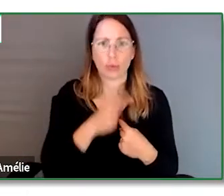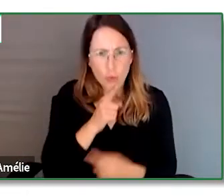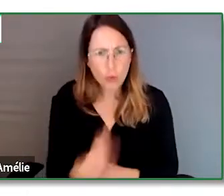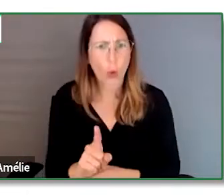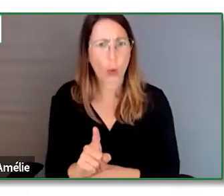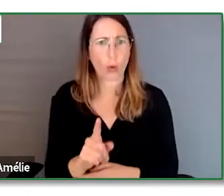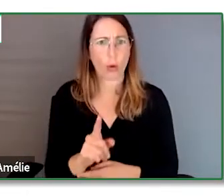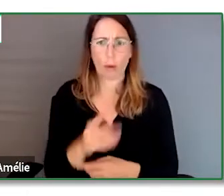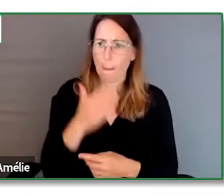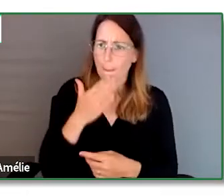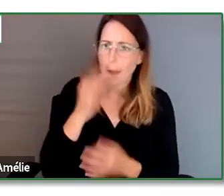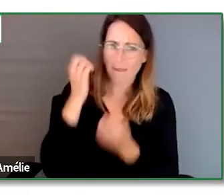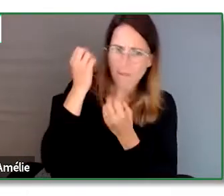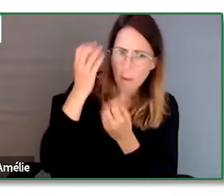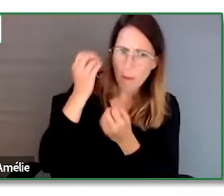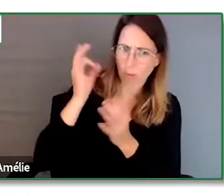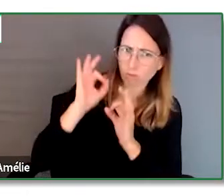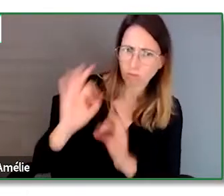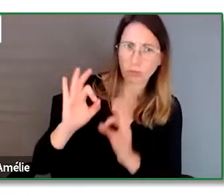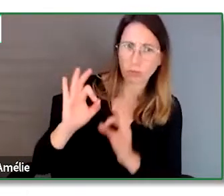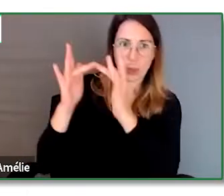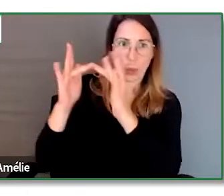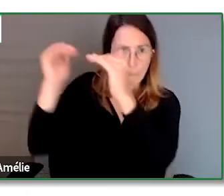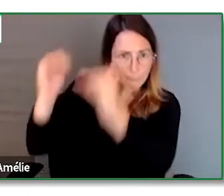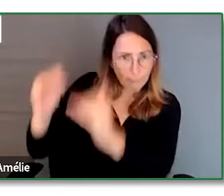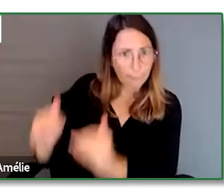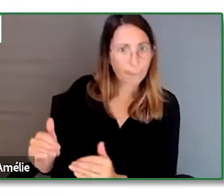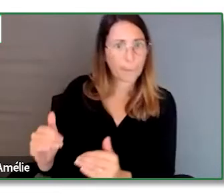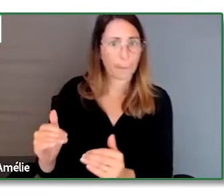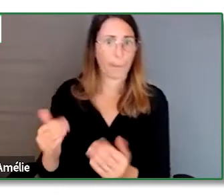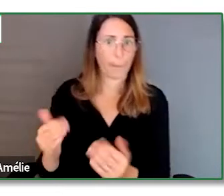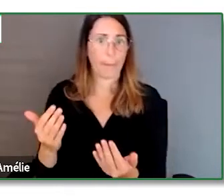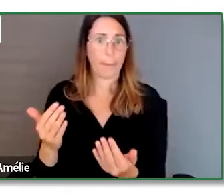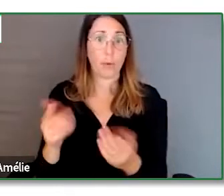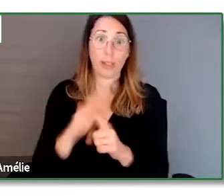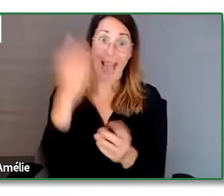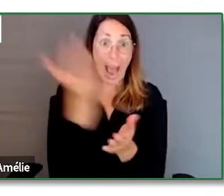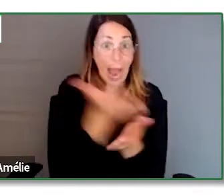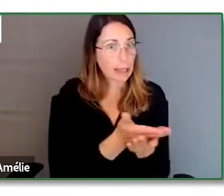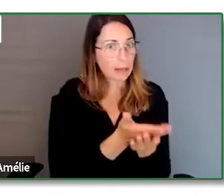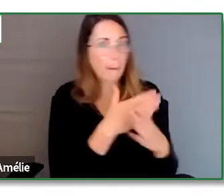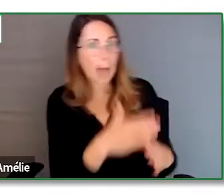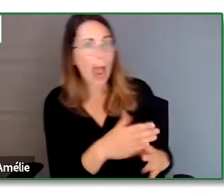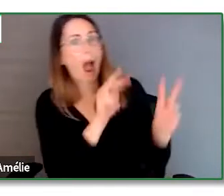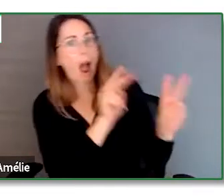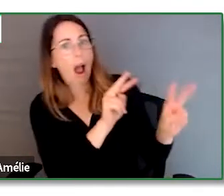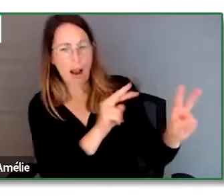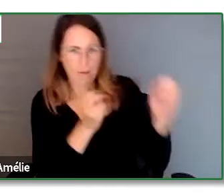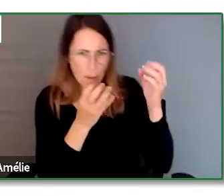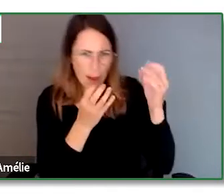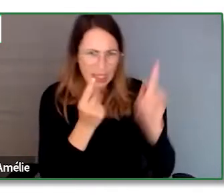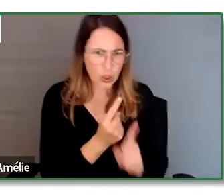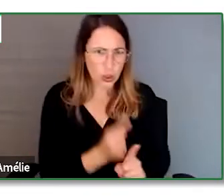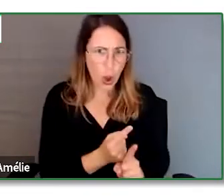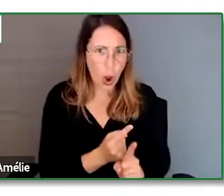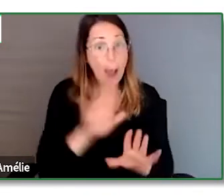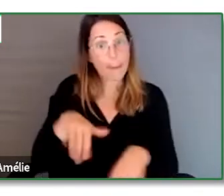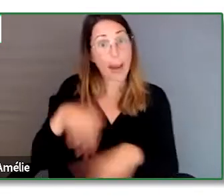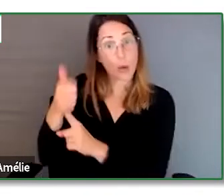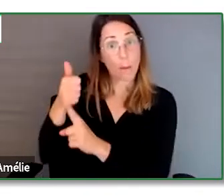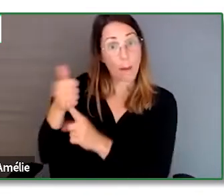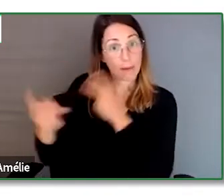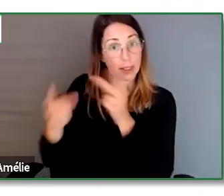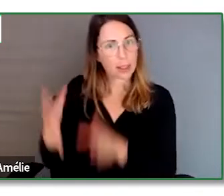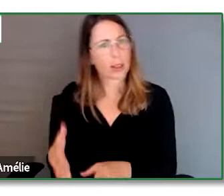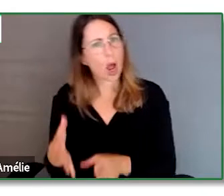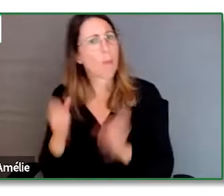sur le site Web et sur le site pour que les visiteurs peuvent décider si oui ou non ils peuvent faire ces activités. Et ensuite, nous voulons